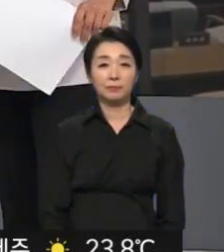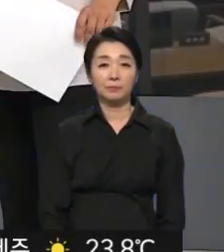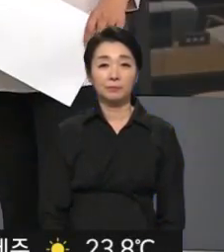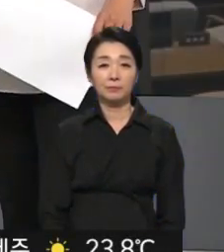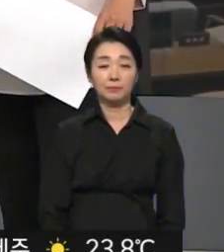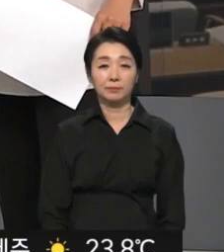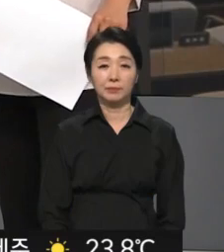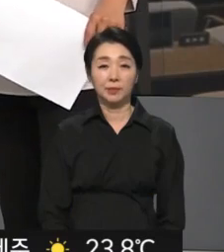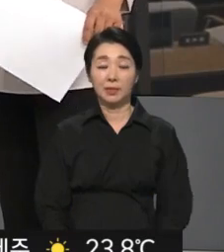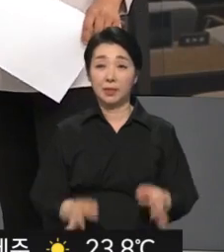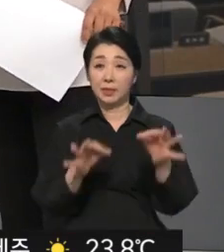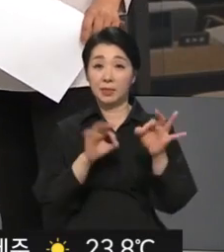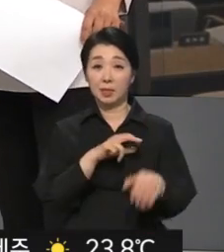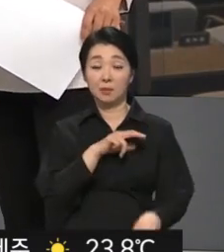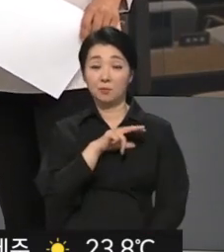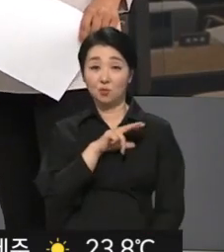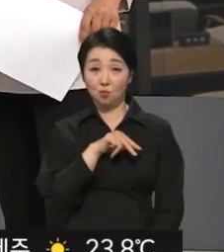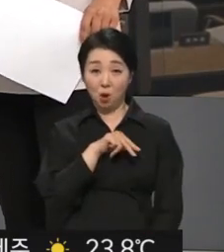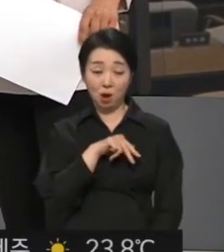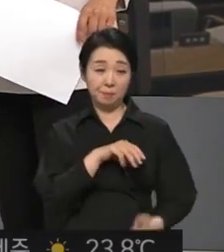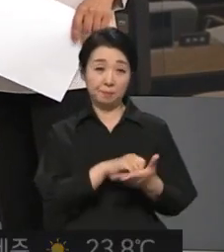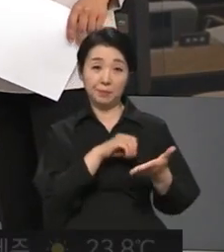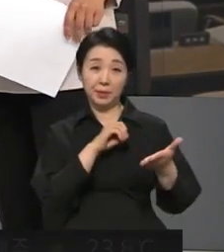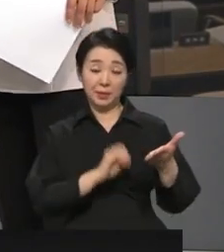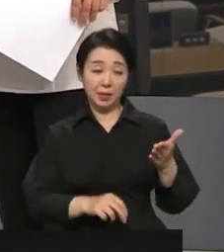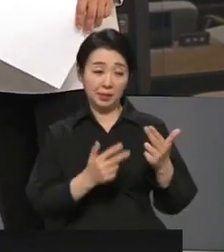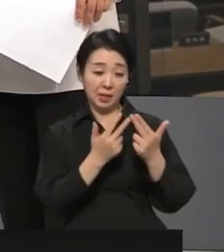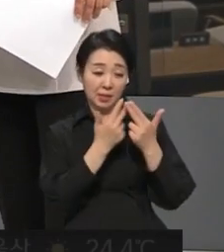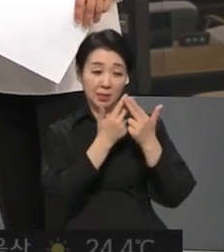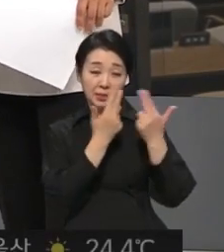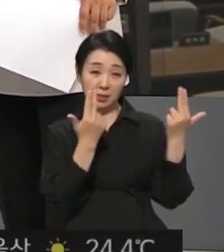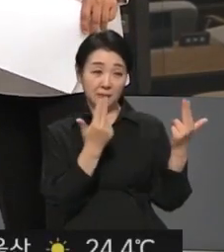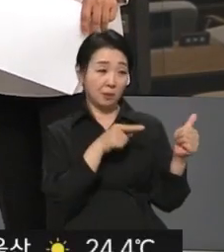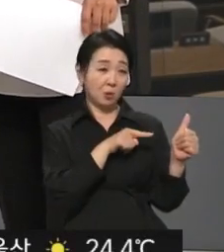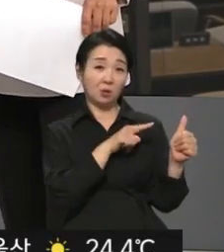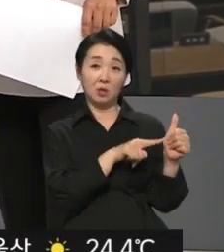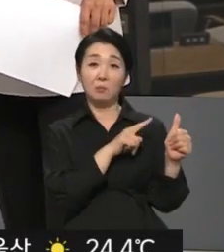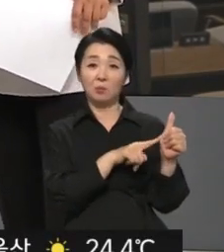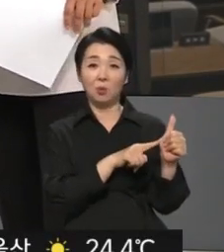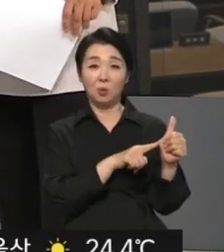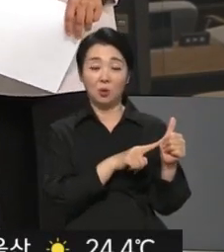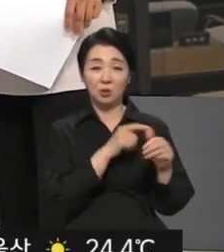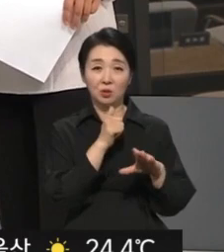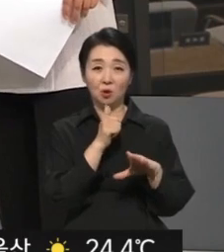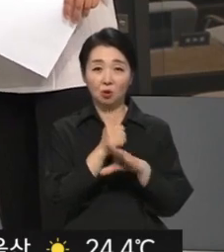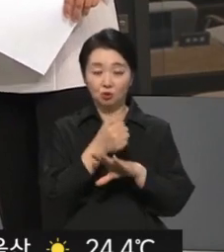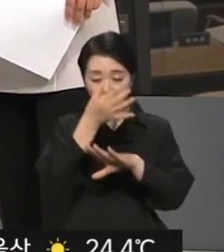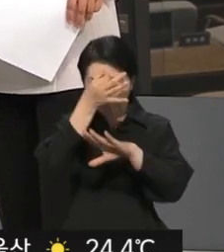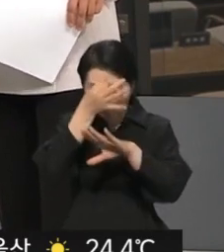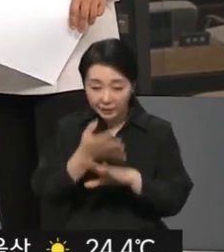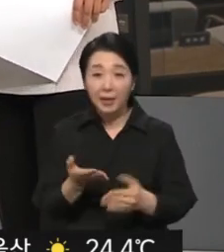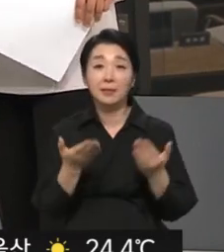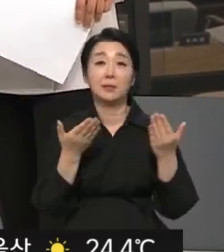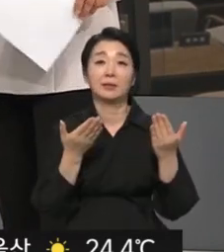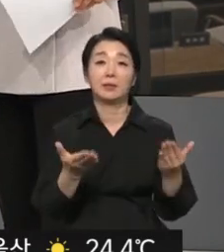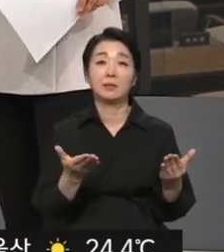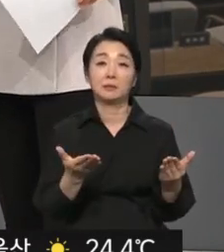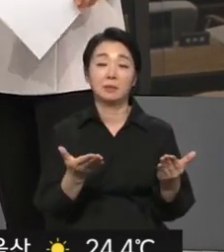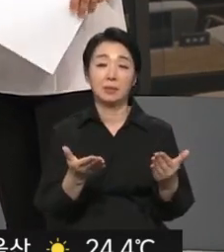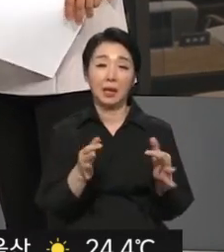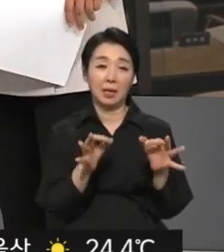네, 김남국 의원은 탈당했고 민주당 이재명 대표는 고개를 숙였습니다. 김 의원의 60억 코인 투자